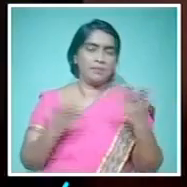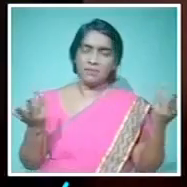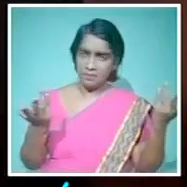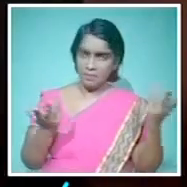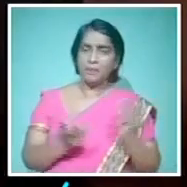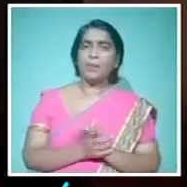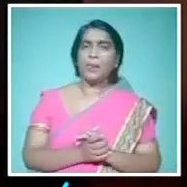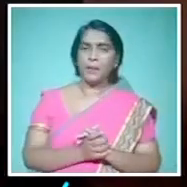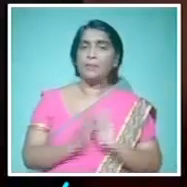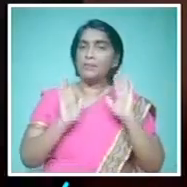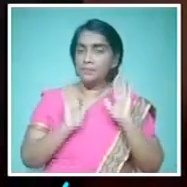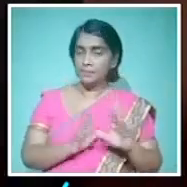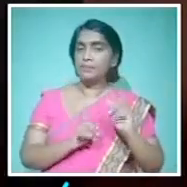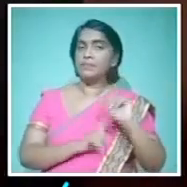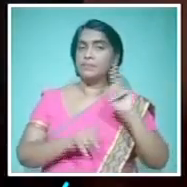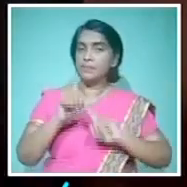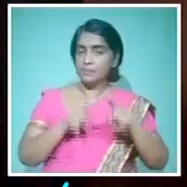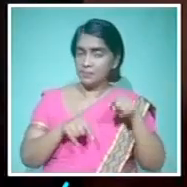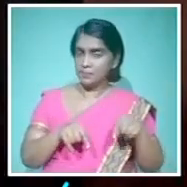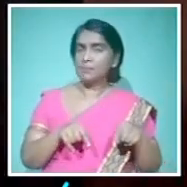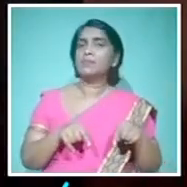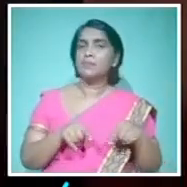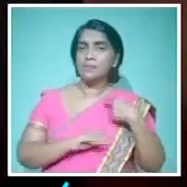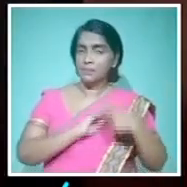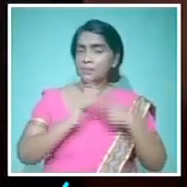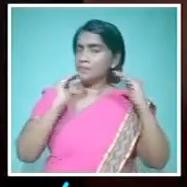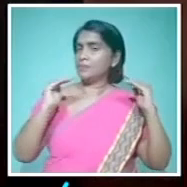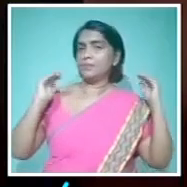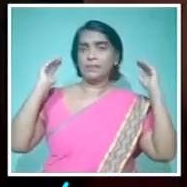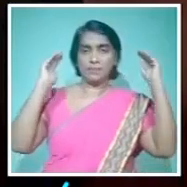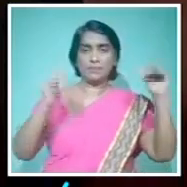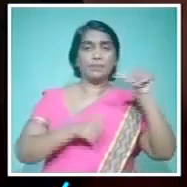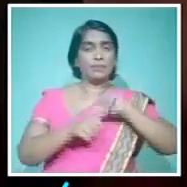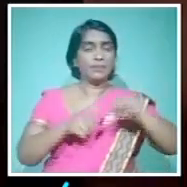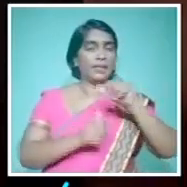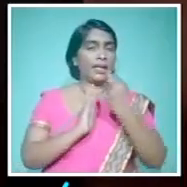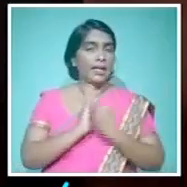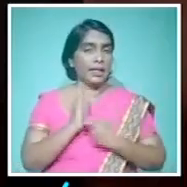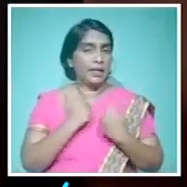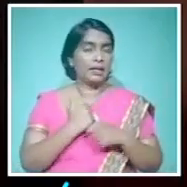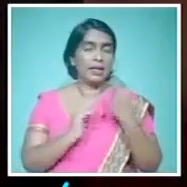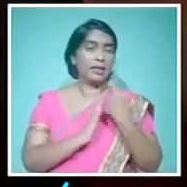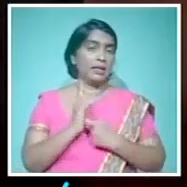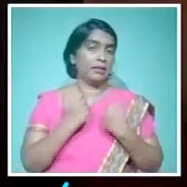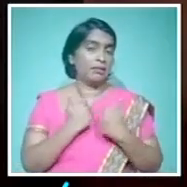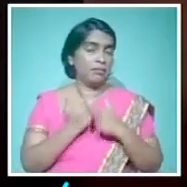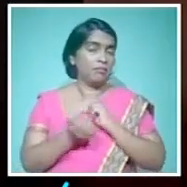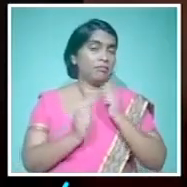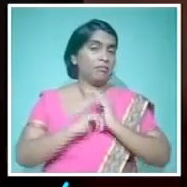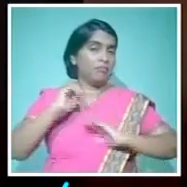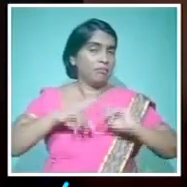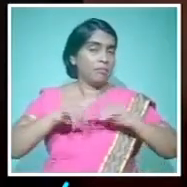බෑ. හැබැයි මේ පාර්ලිමේන්තුව තමයි රටේ උත්තරීතර ආයතනය. නීති හදන්නේ, නීති සම්පාදනය කරන්නේ, පරිපාලන